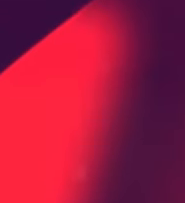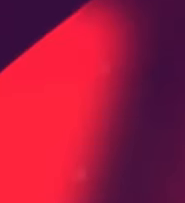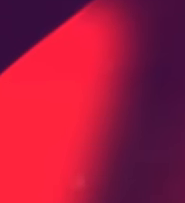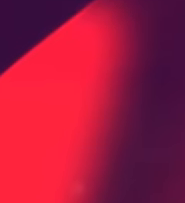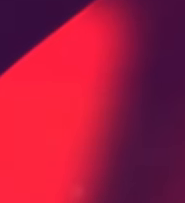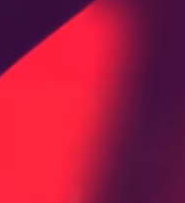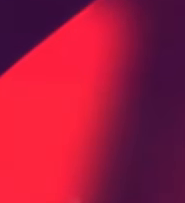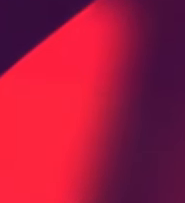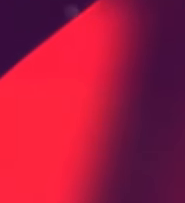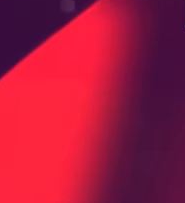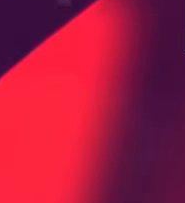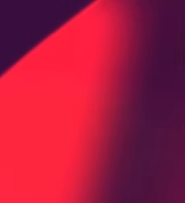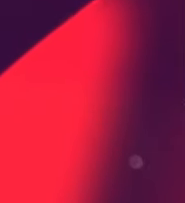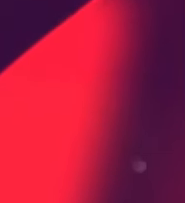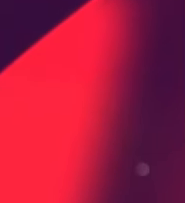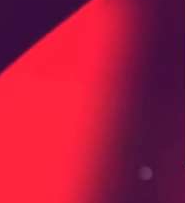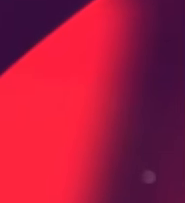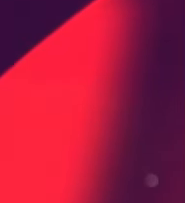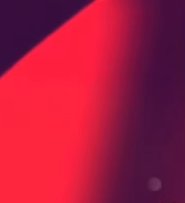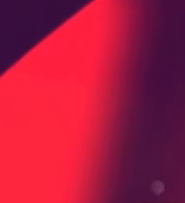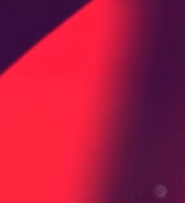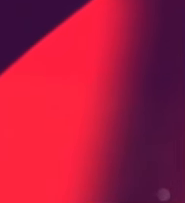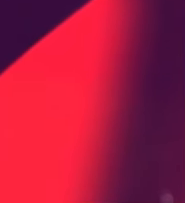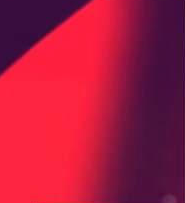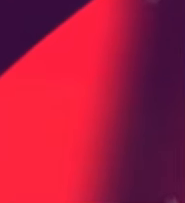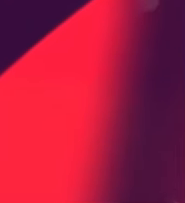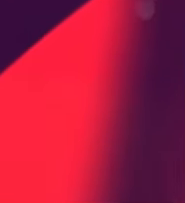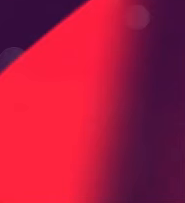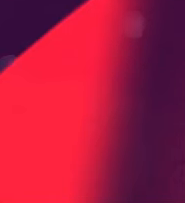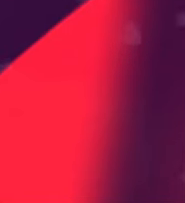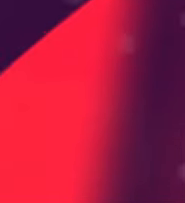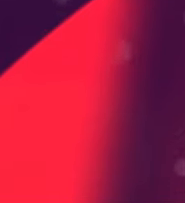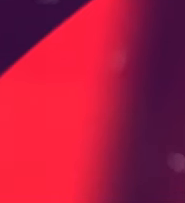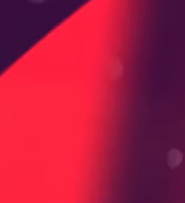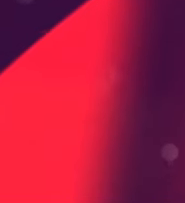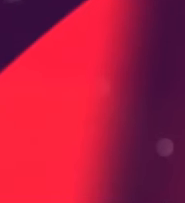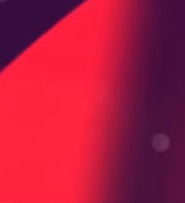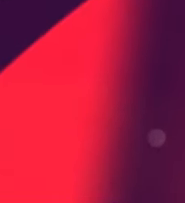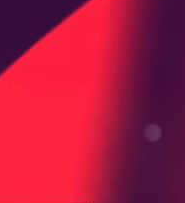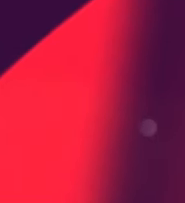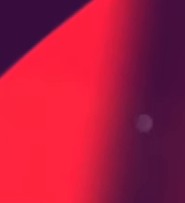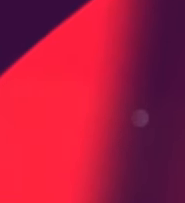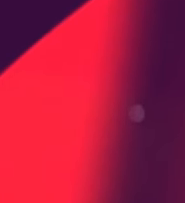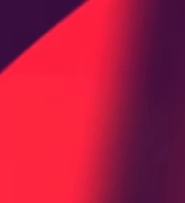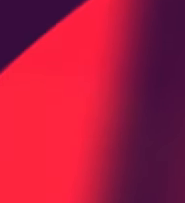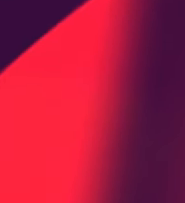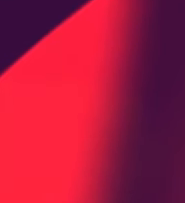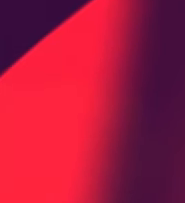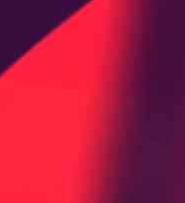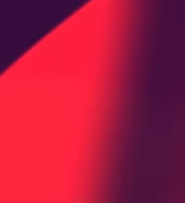राटी लोके सिद्धुवन उनसु पुर्तन गांडा सियत न्यूस यूट्यूब चैनल लेक अदम सब्सक्राइब करांडा।